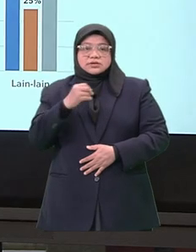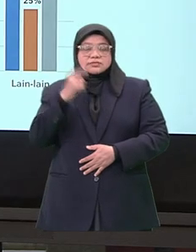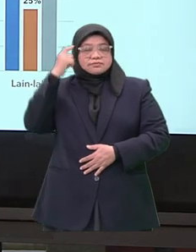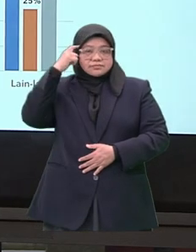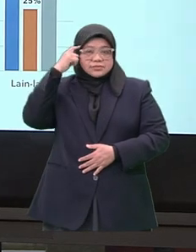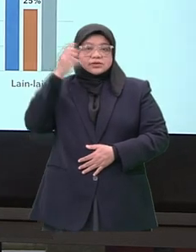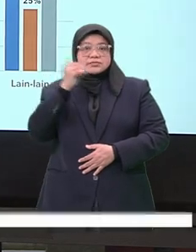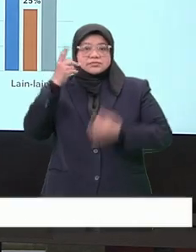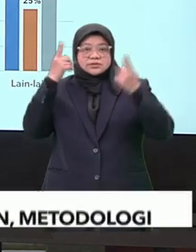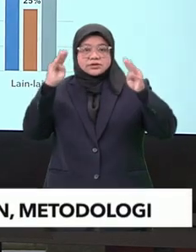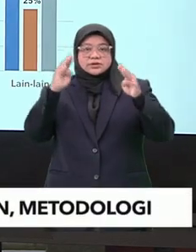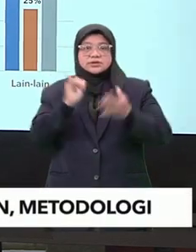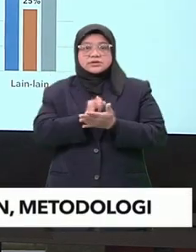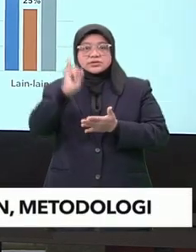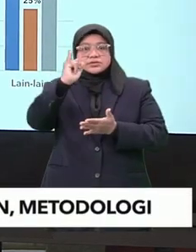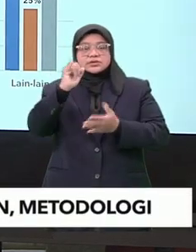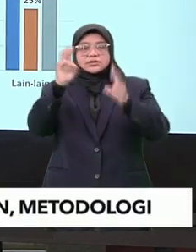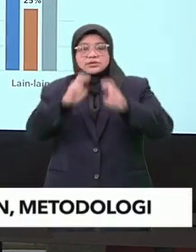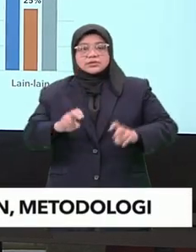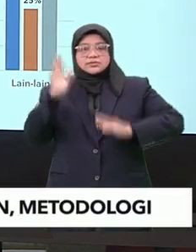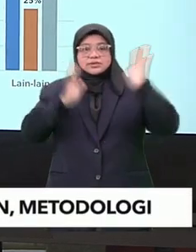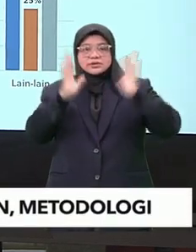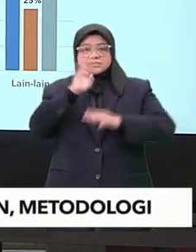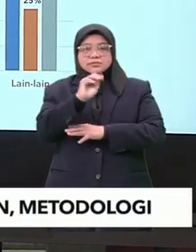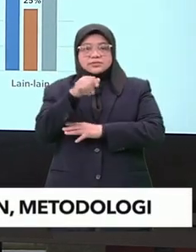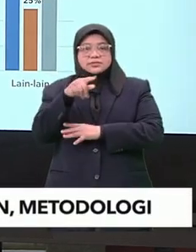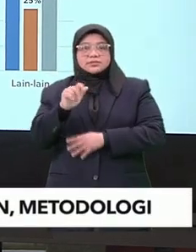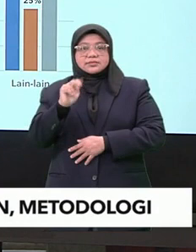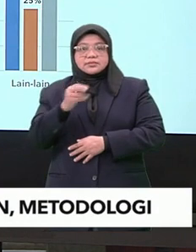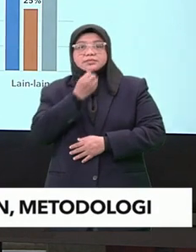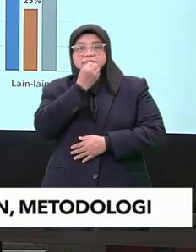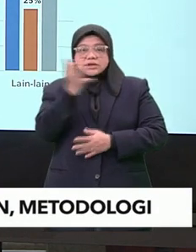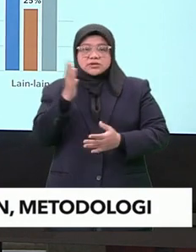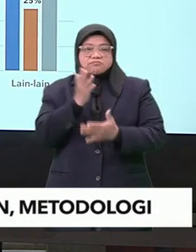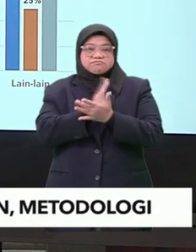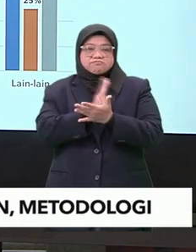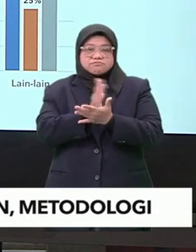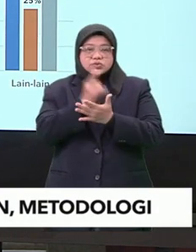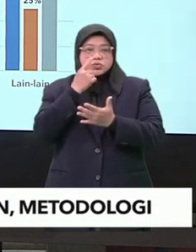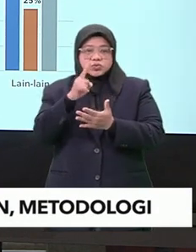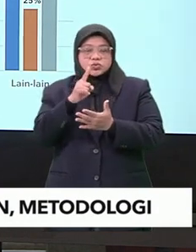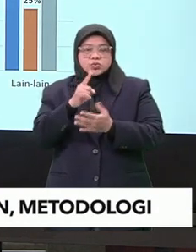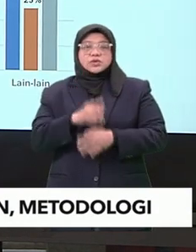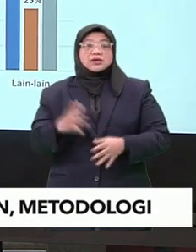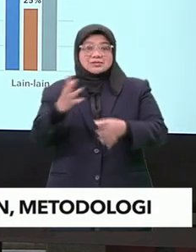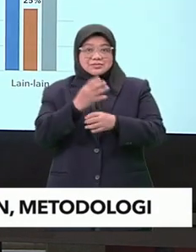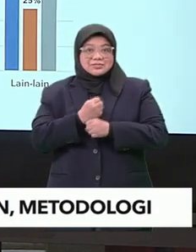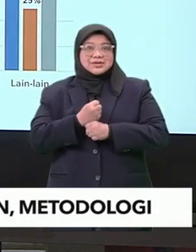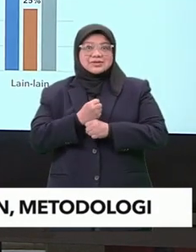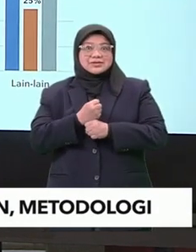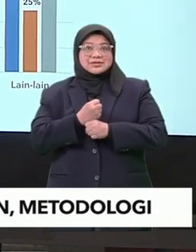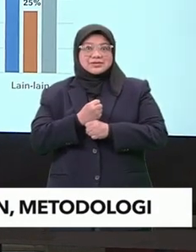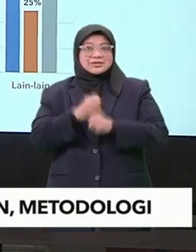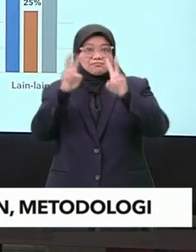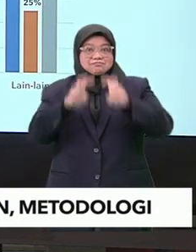pengaruh Institut kajian politik Malaysia atau mapan Udin menyuarakan keraguan terhadap pendapatan tinjauan ini dalam satu kenyataan